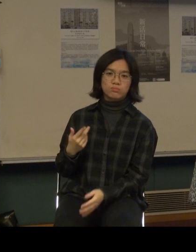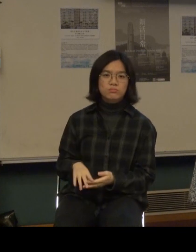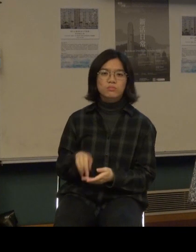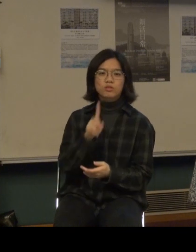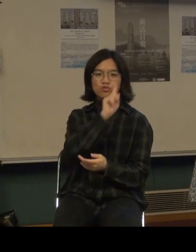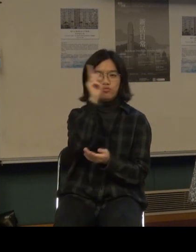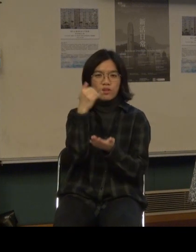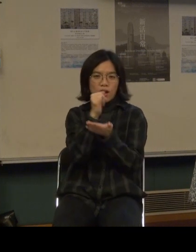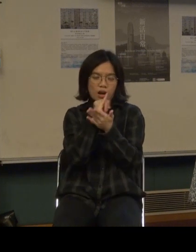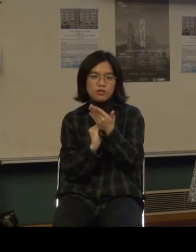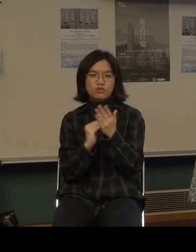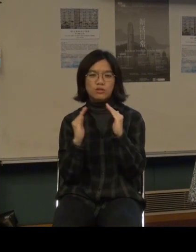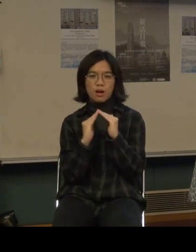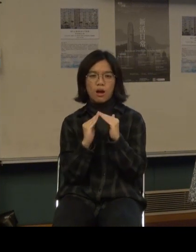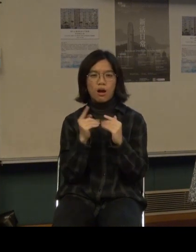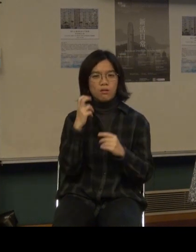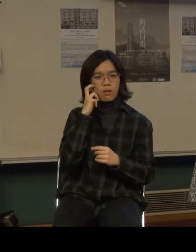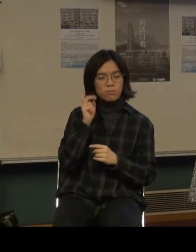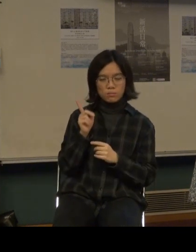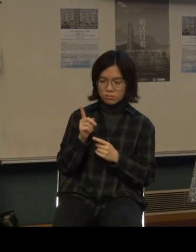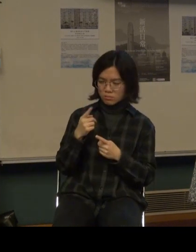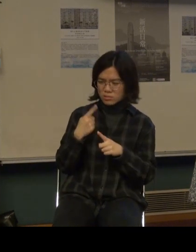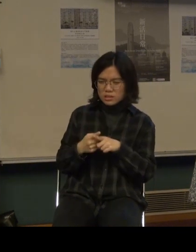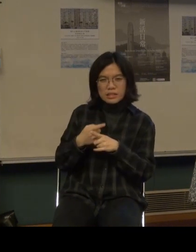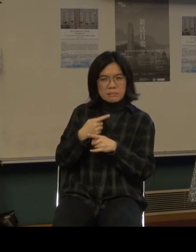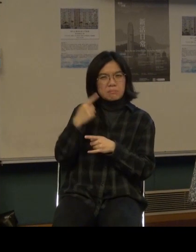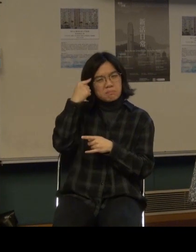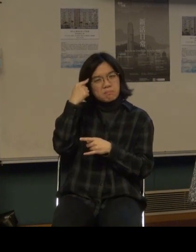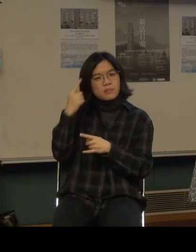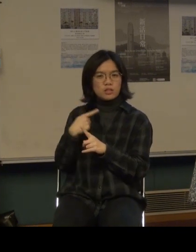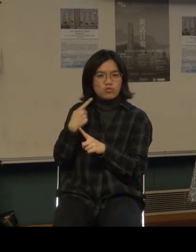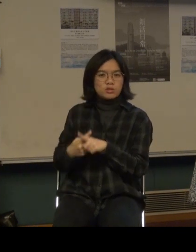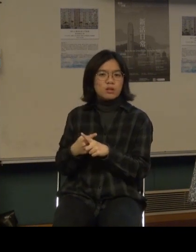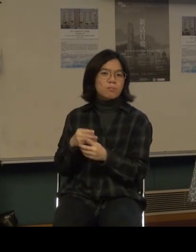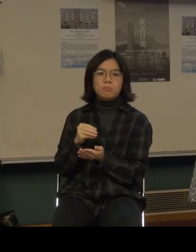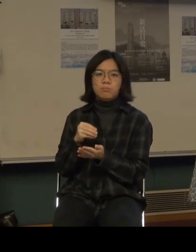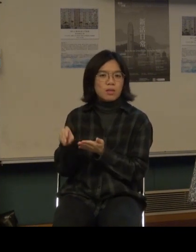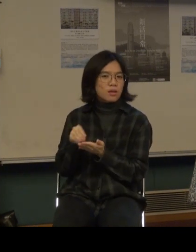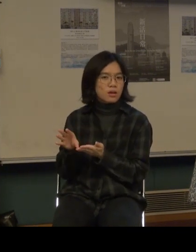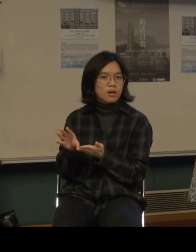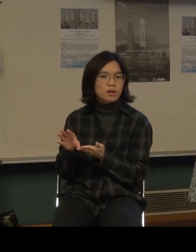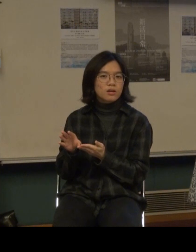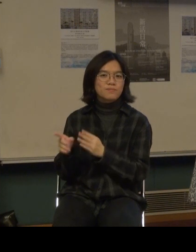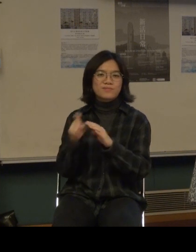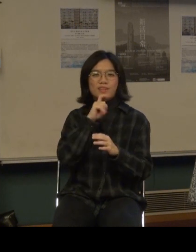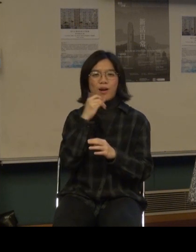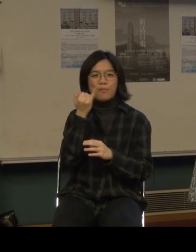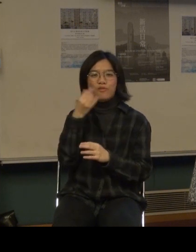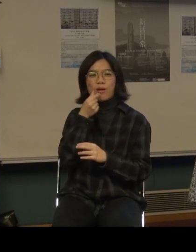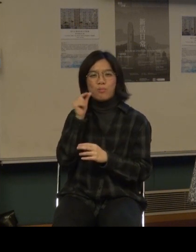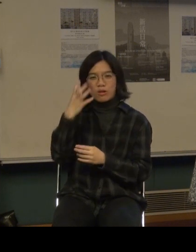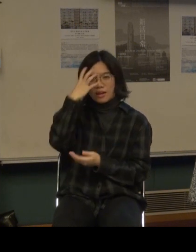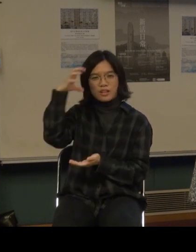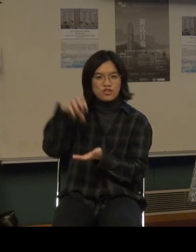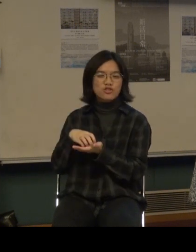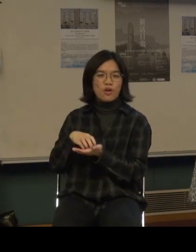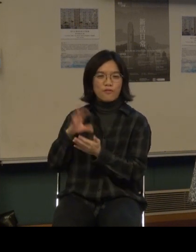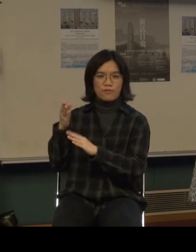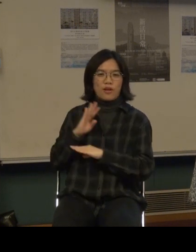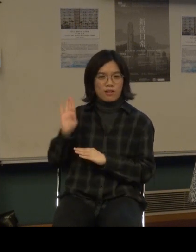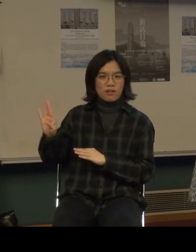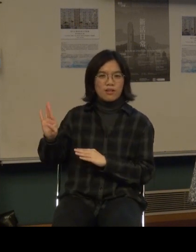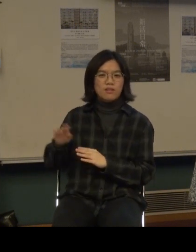想，那我們不需要再追求那麼象徵了。有一些印象派的畫風就是後期就出現了，他